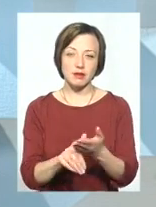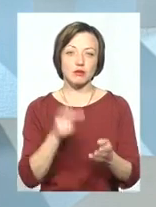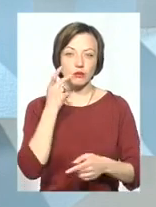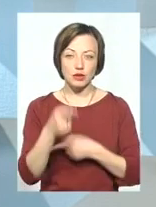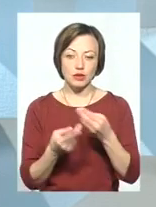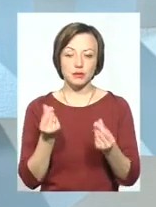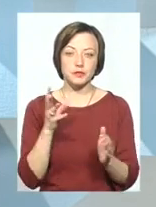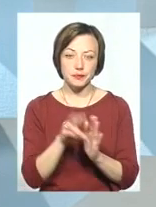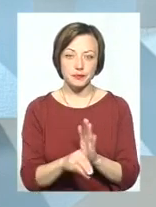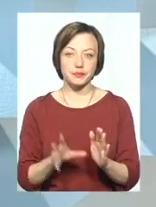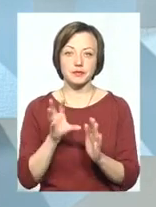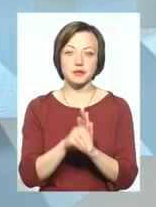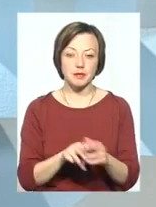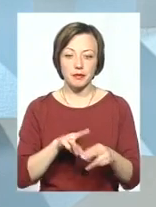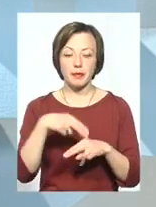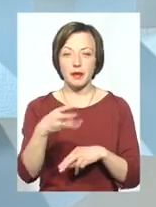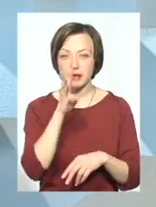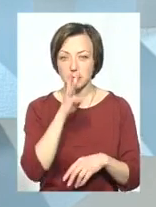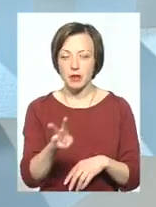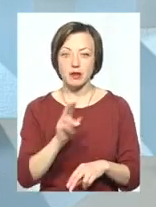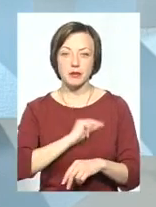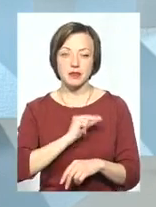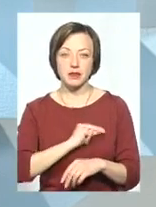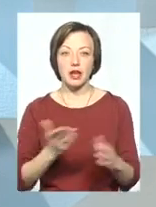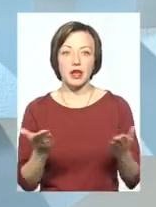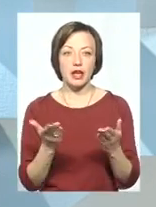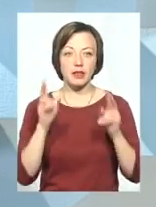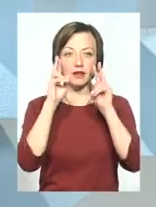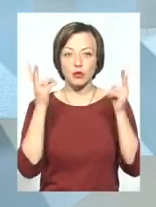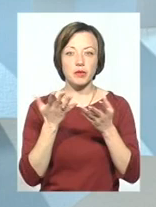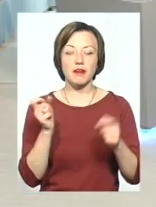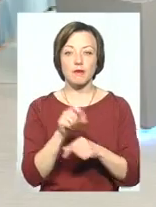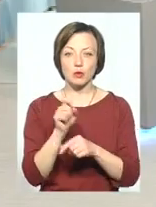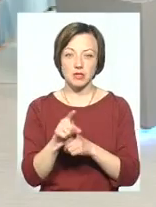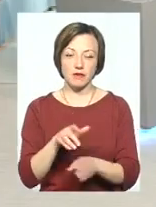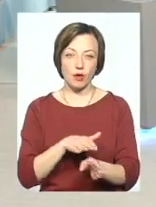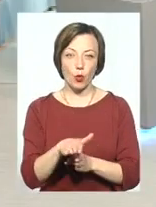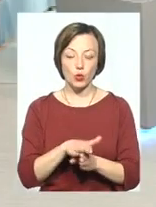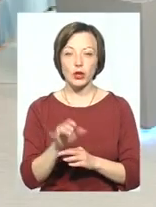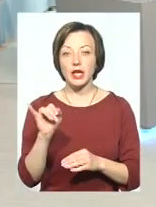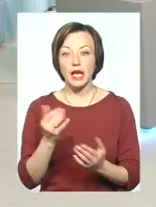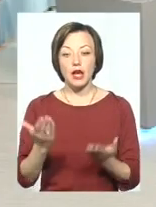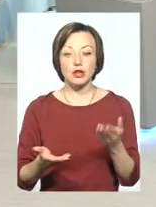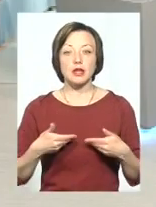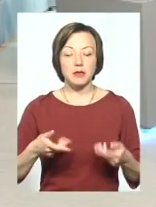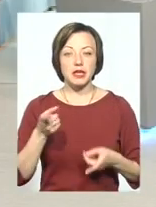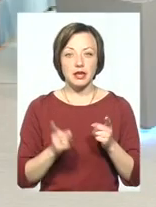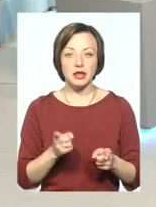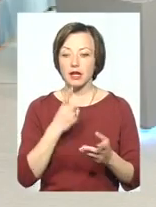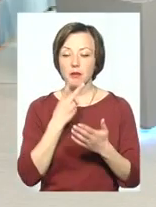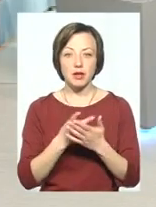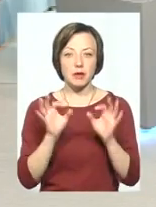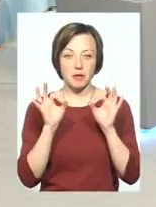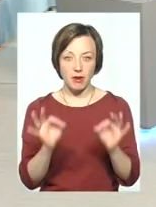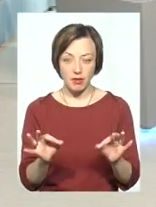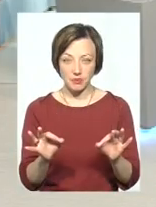потрібно кошти, щоб компенсувати заробітну плату персоналу, який невідомо які функції виконує. І якщо ми дійсно не подивимося